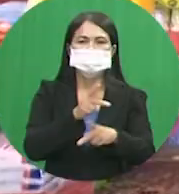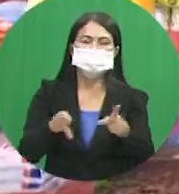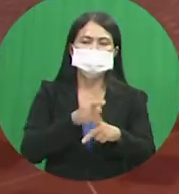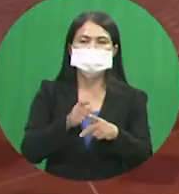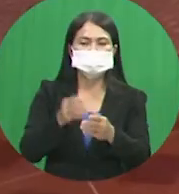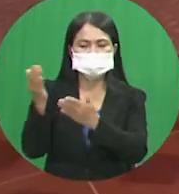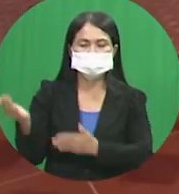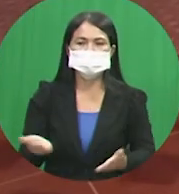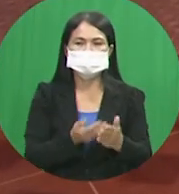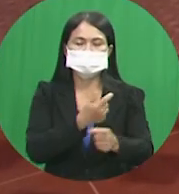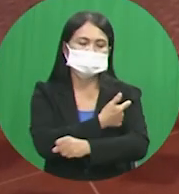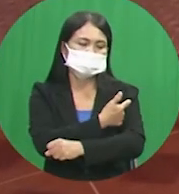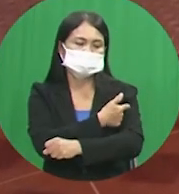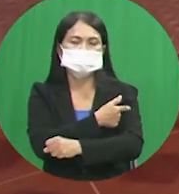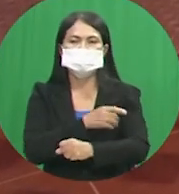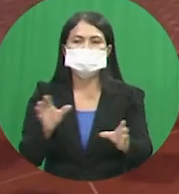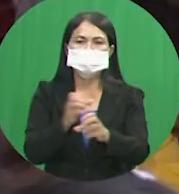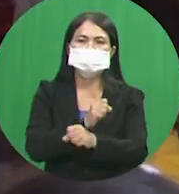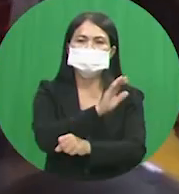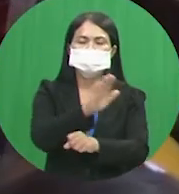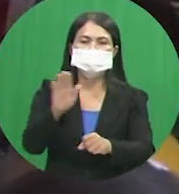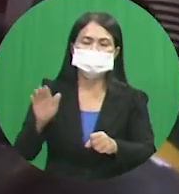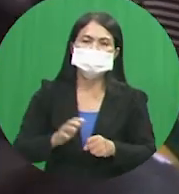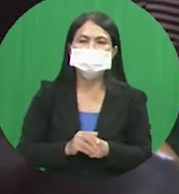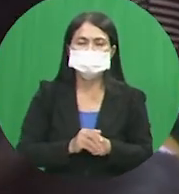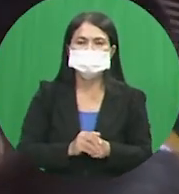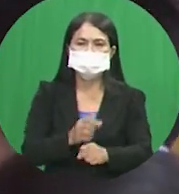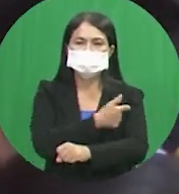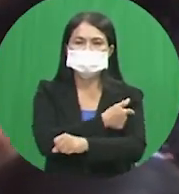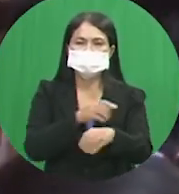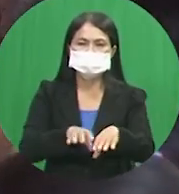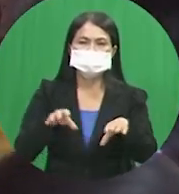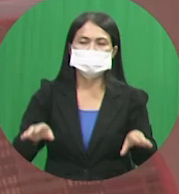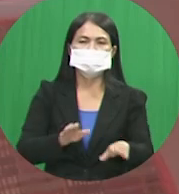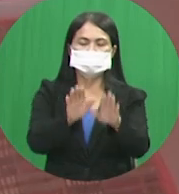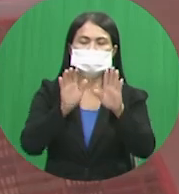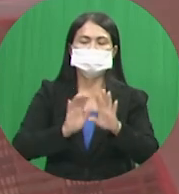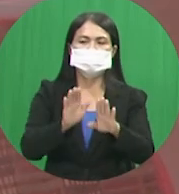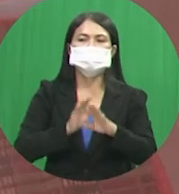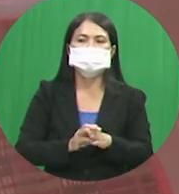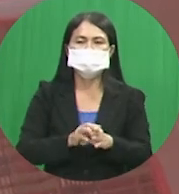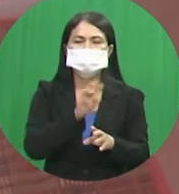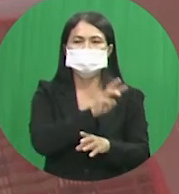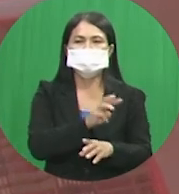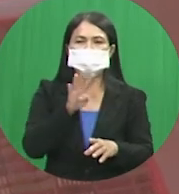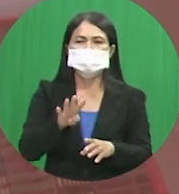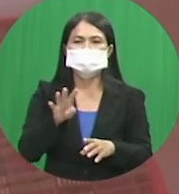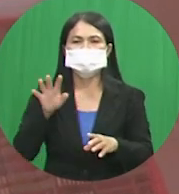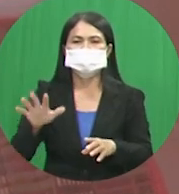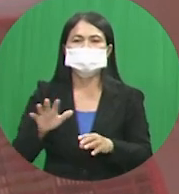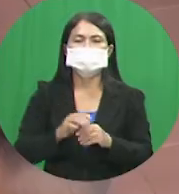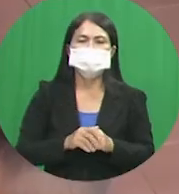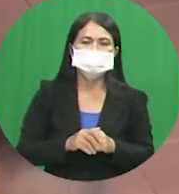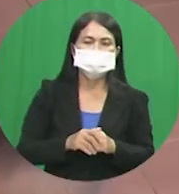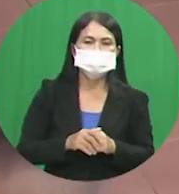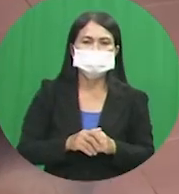อดอันจึงเตจะวัดสังอัยบ้านกรุบกรุบเหนียงแตงดอกมูลแทนดอกจมรุนตีใบตีบุญนึ่งตีปร